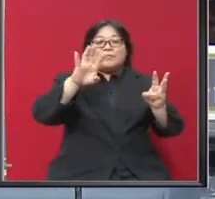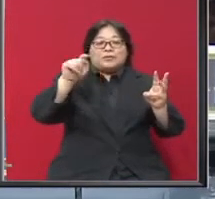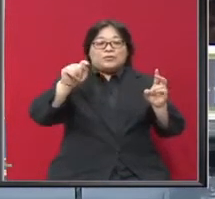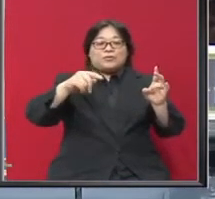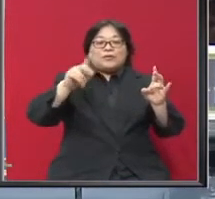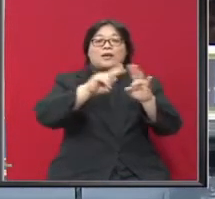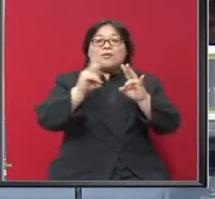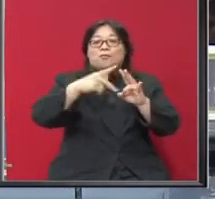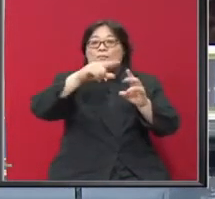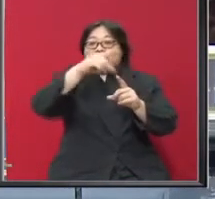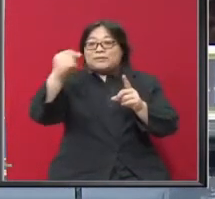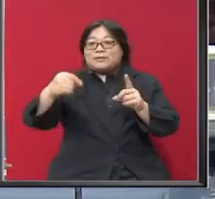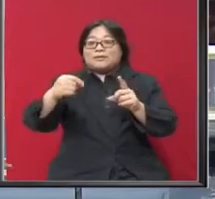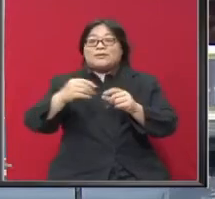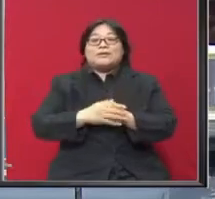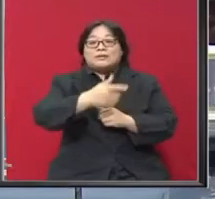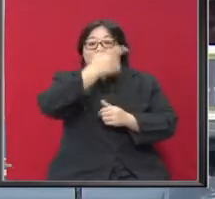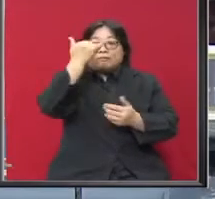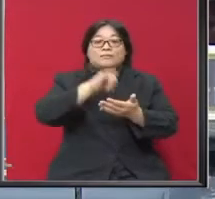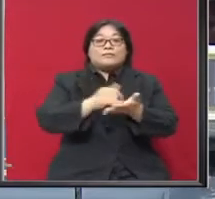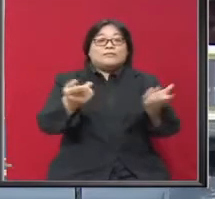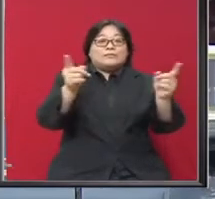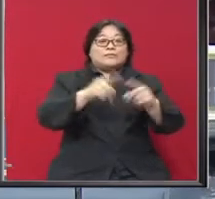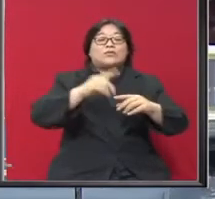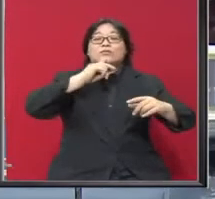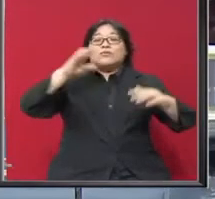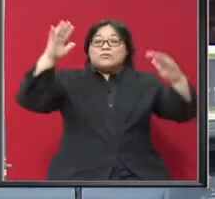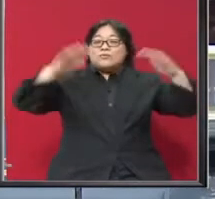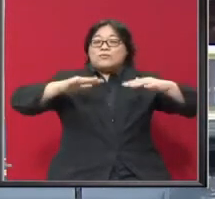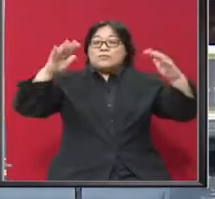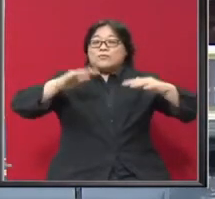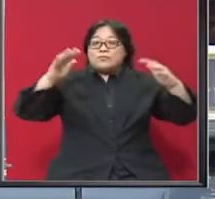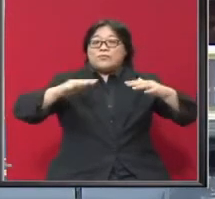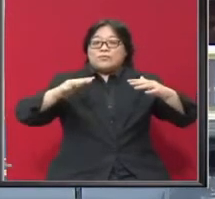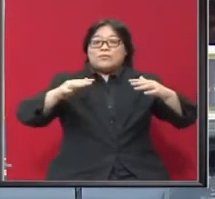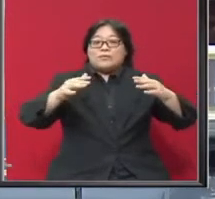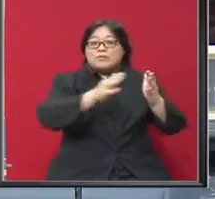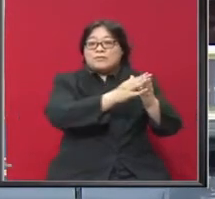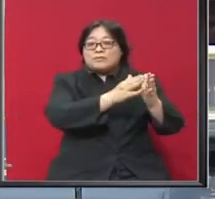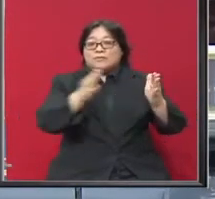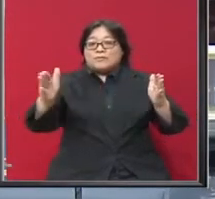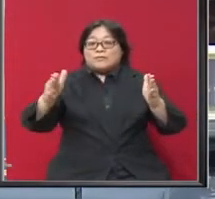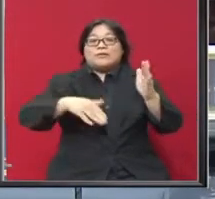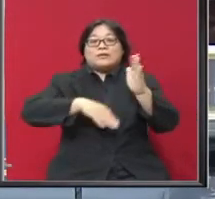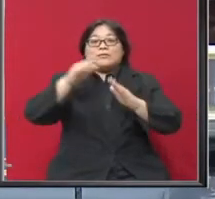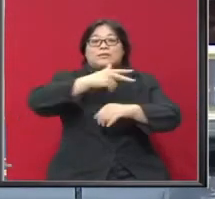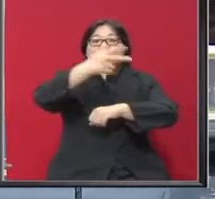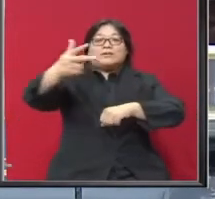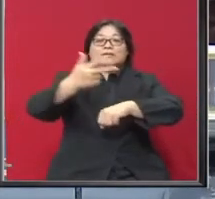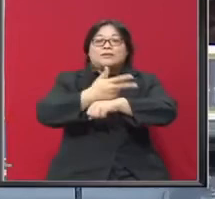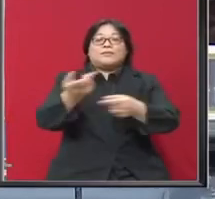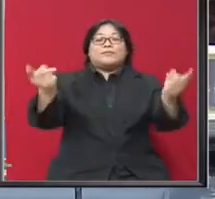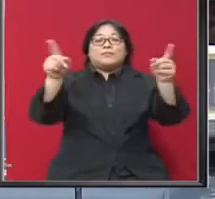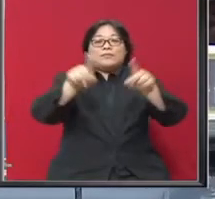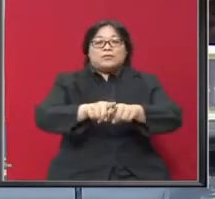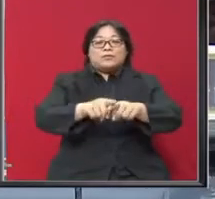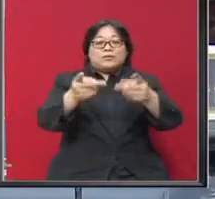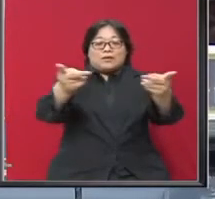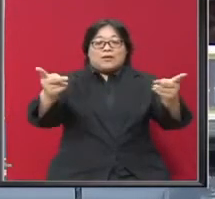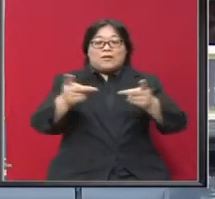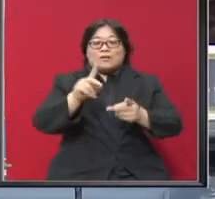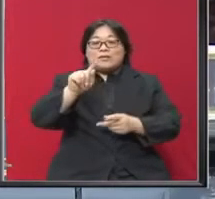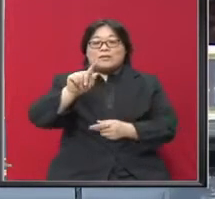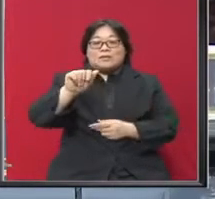Kampung kebun pisang Hai the disebabkan oleh hujan yang lebat yang berpanjangan melebihi gojam berlaku di kawasan